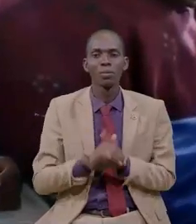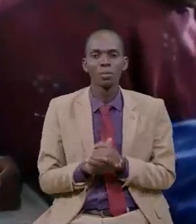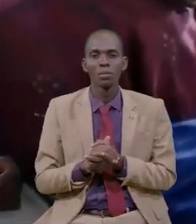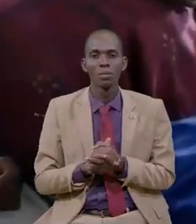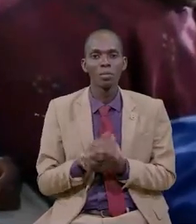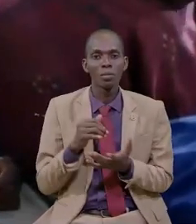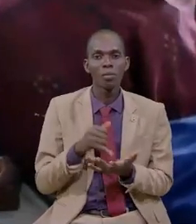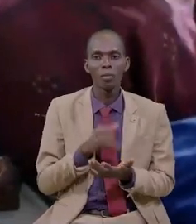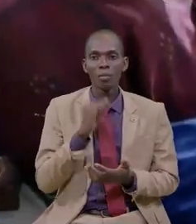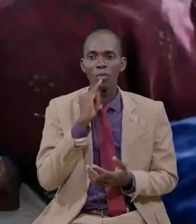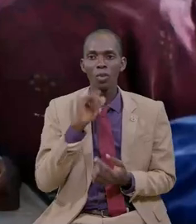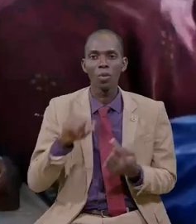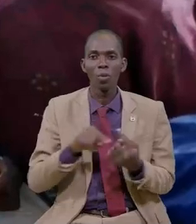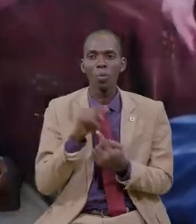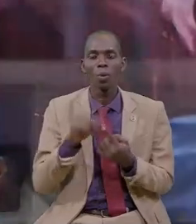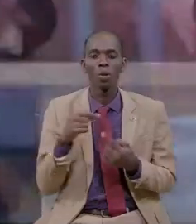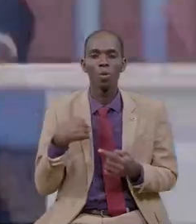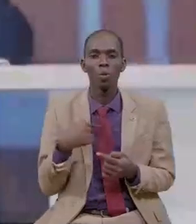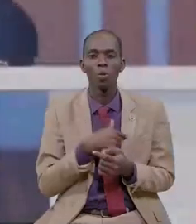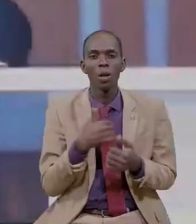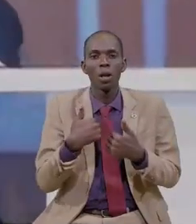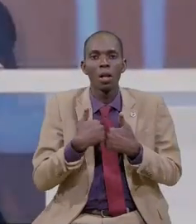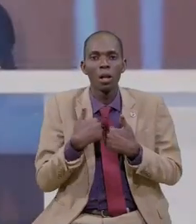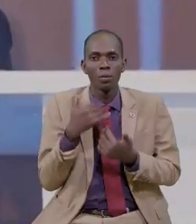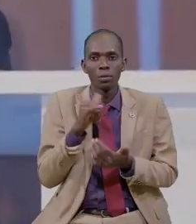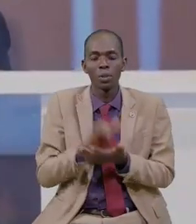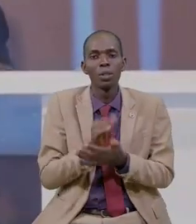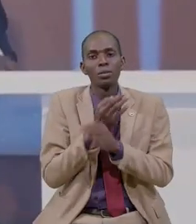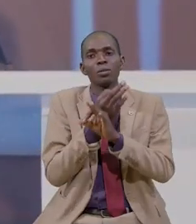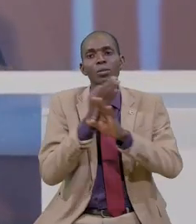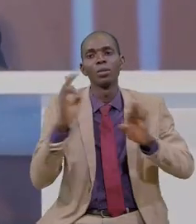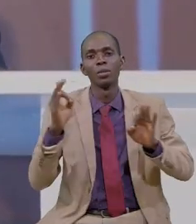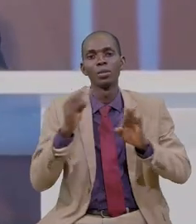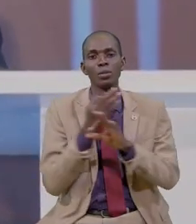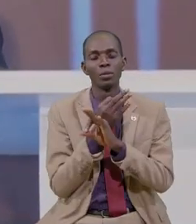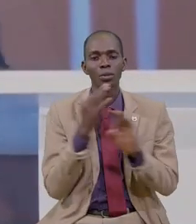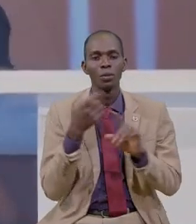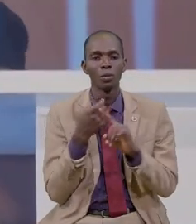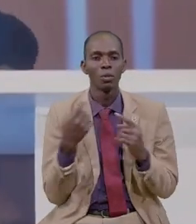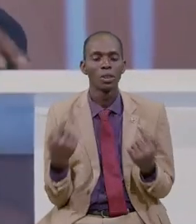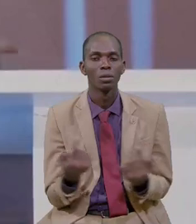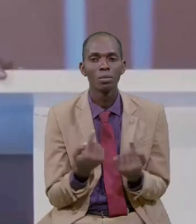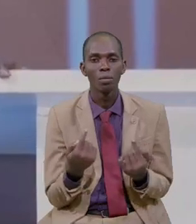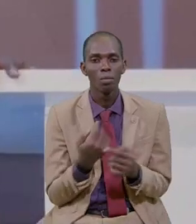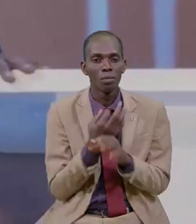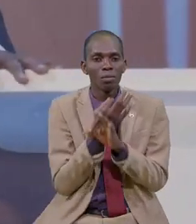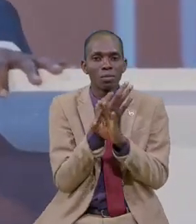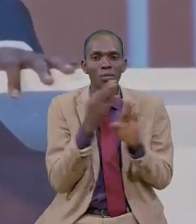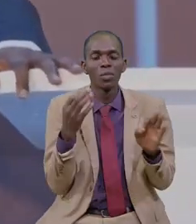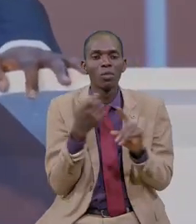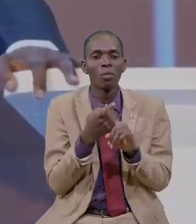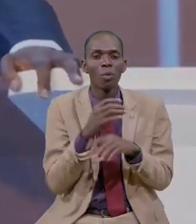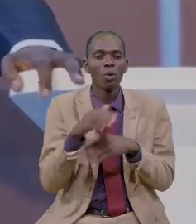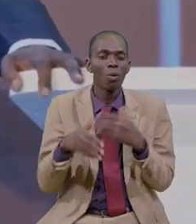C'est lorsque nous avons cette libération du péché, cette